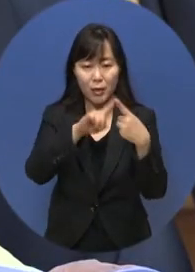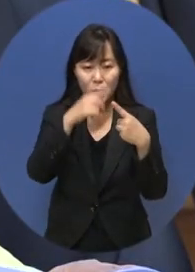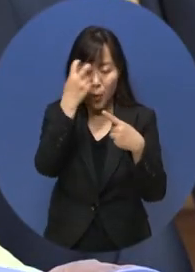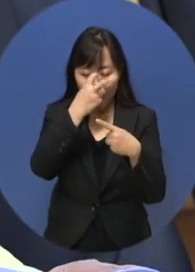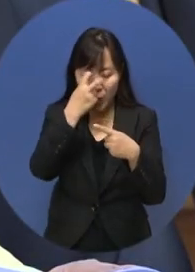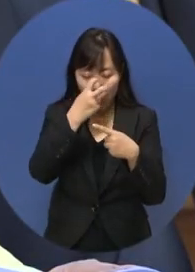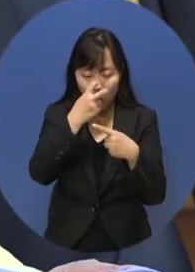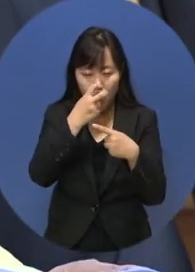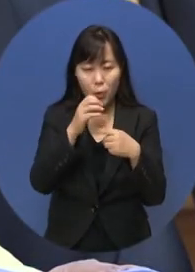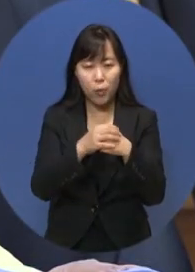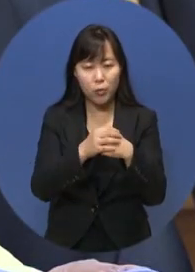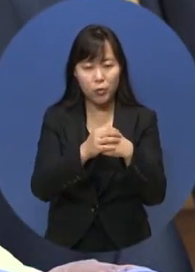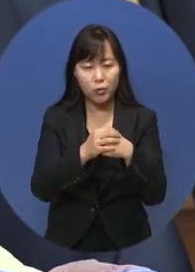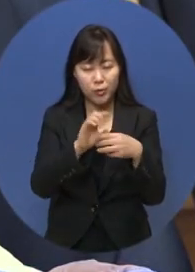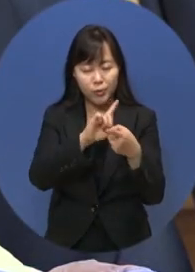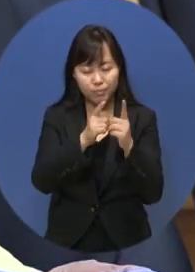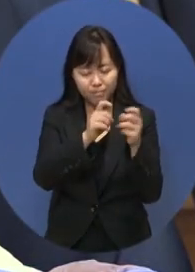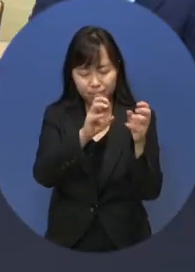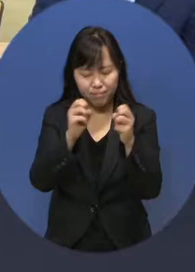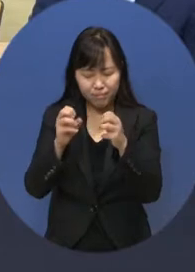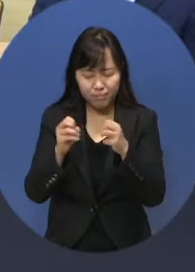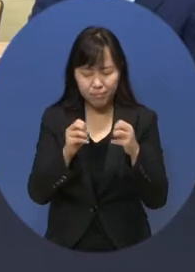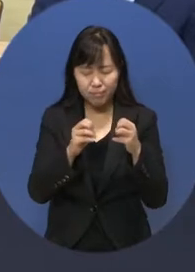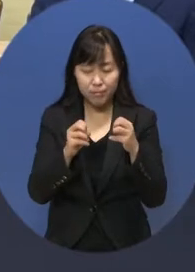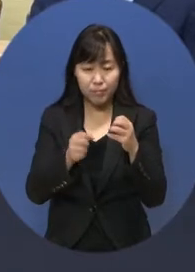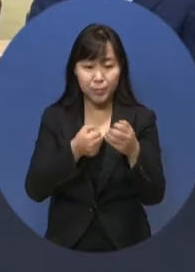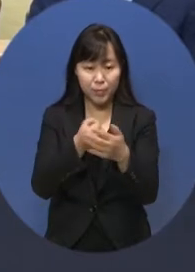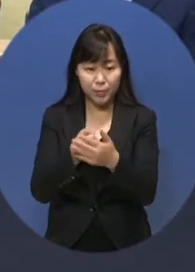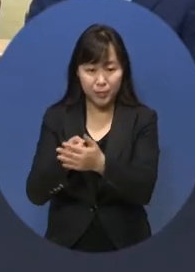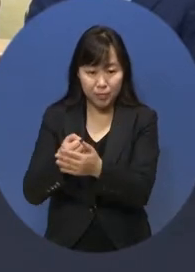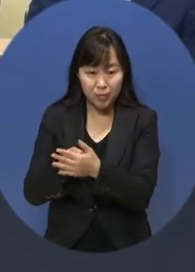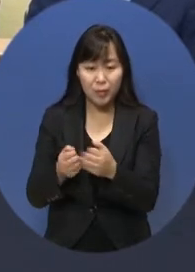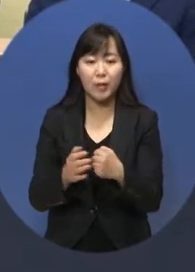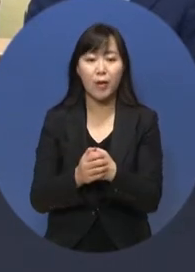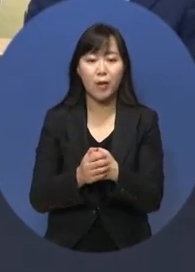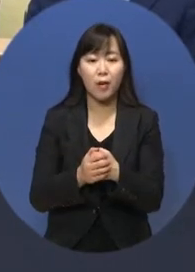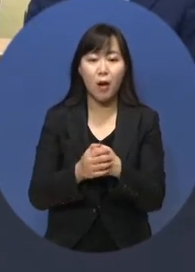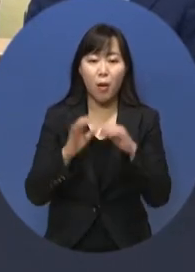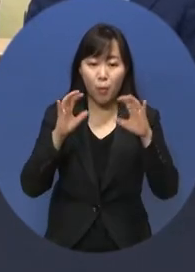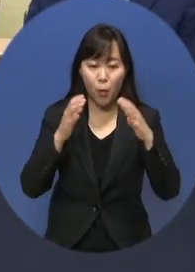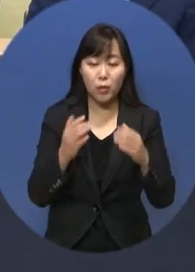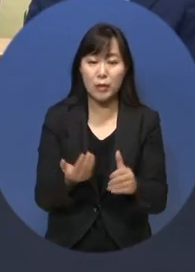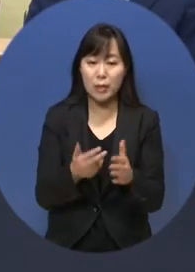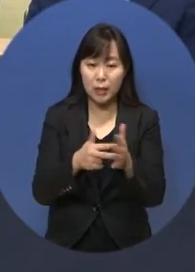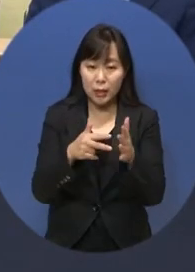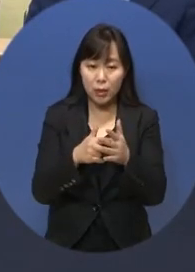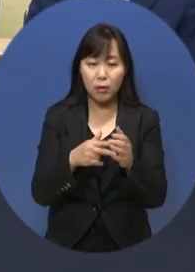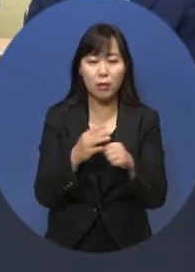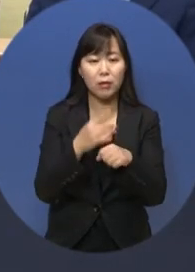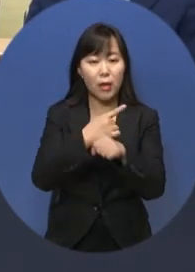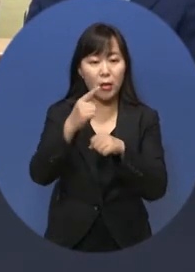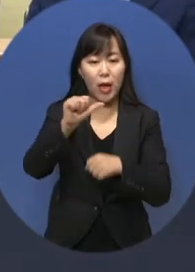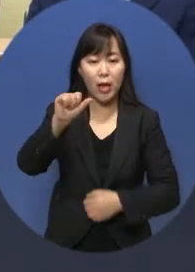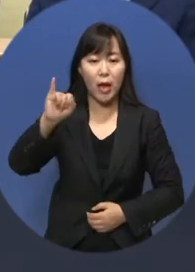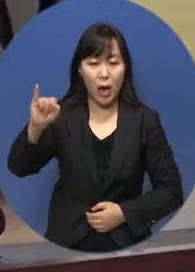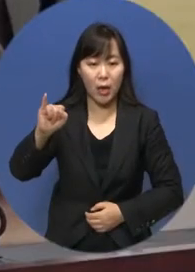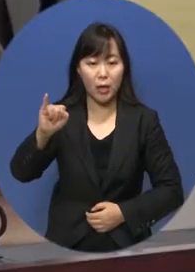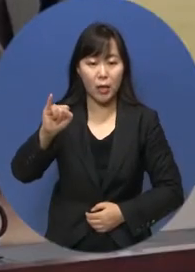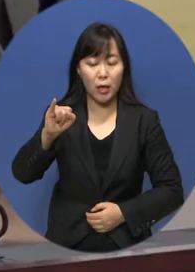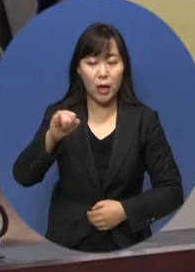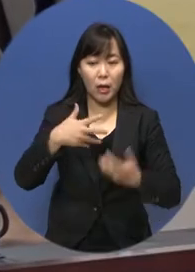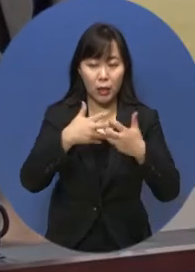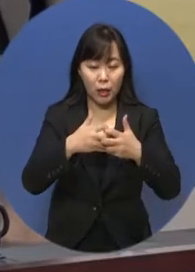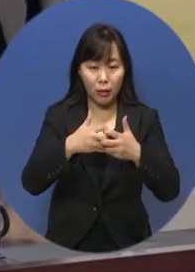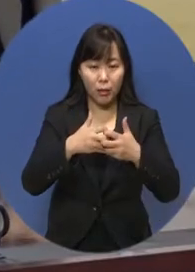검토하고 심의 의결했습니다. 광양시 어린이보육재단은 내년에 AI 로봇 보조교사